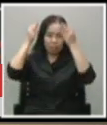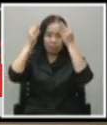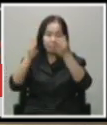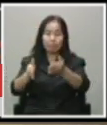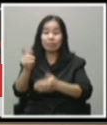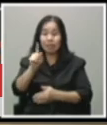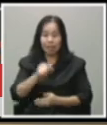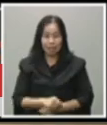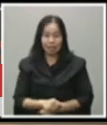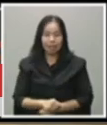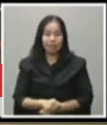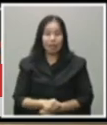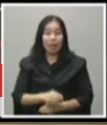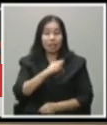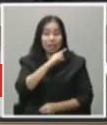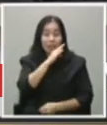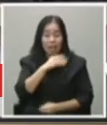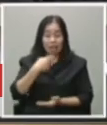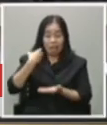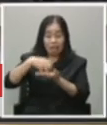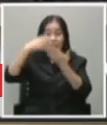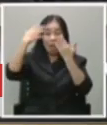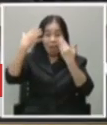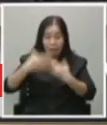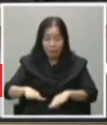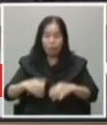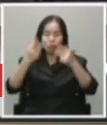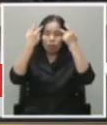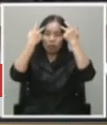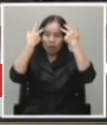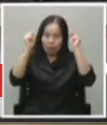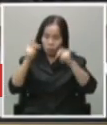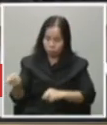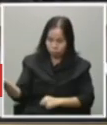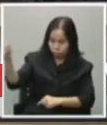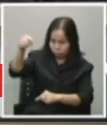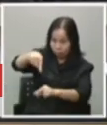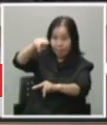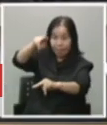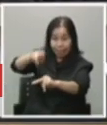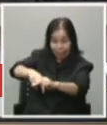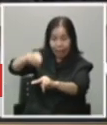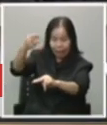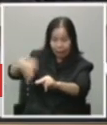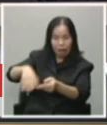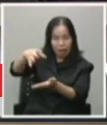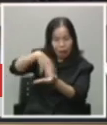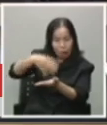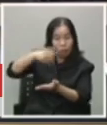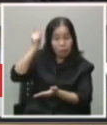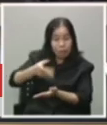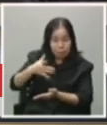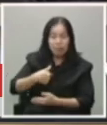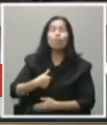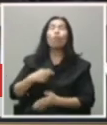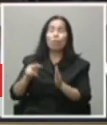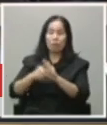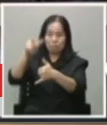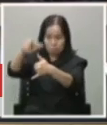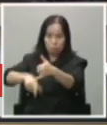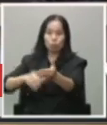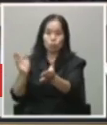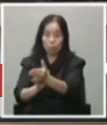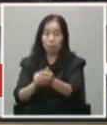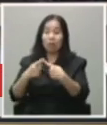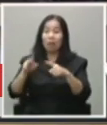โอกาสมาตอบให้พี่น้องประชาชนได้สบายใจว่าเรื่องที่ผมกล่าวหานั้นไม่จริงท่านก็จะได้เป็นผู้บริสุทธิ์แต่ถ้าท่าน